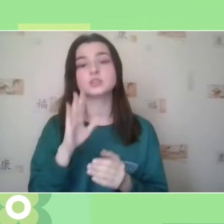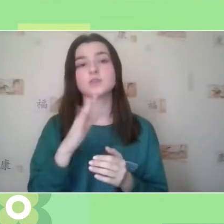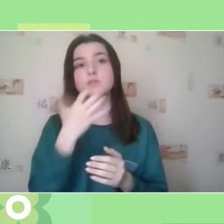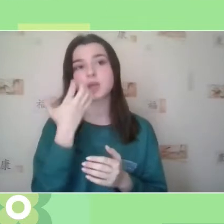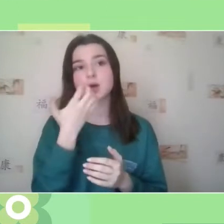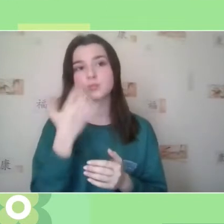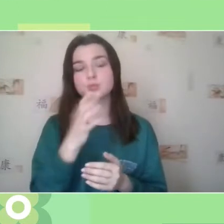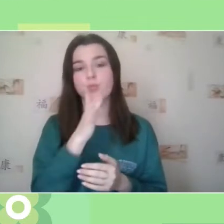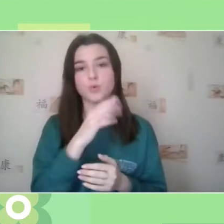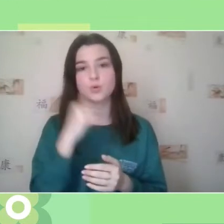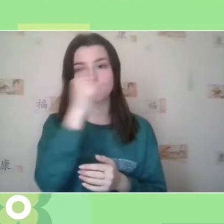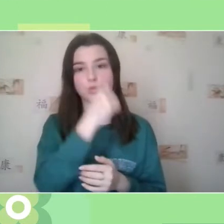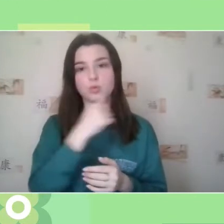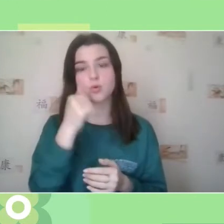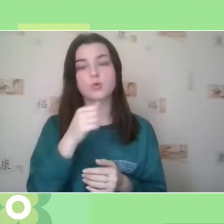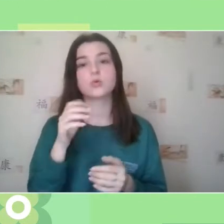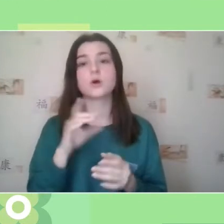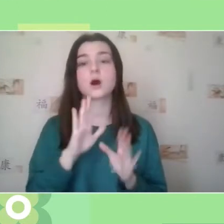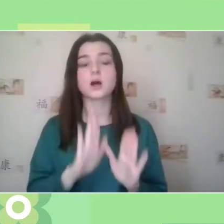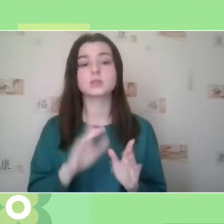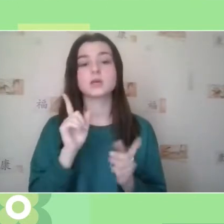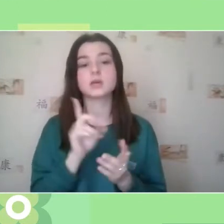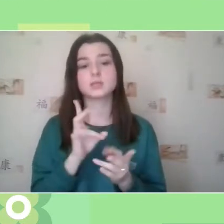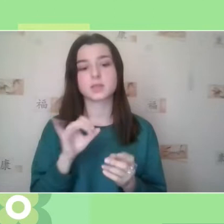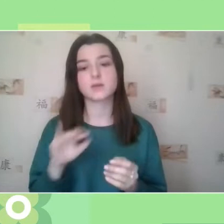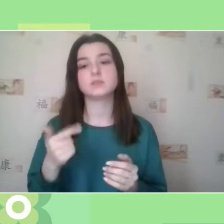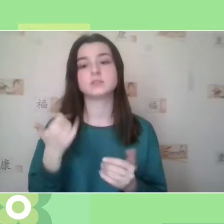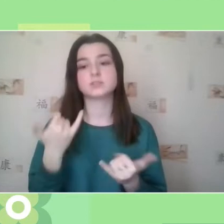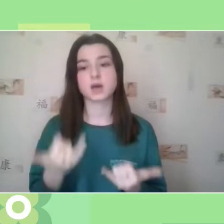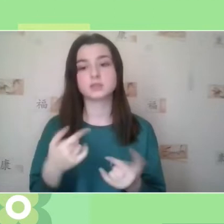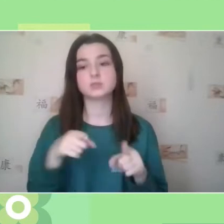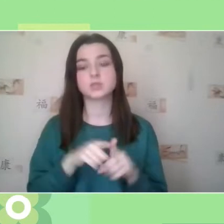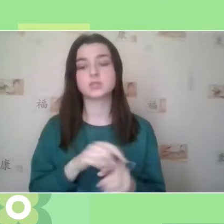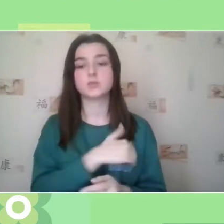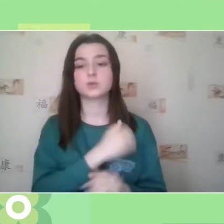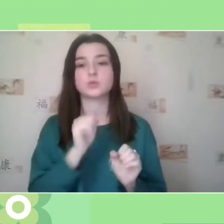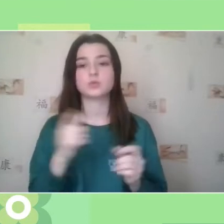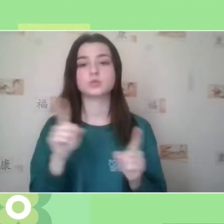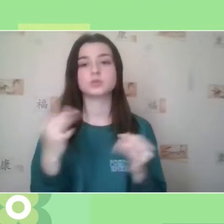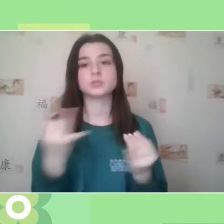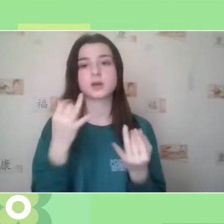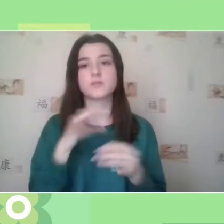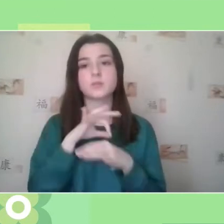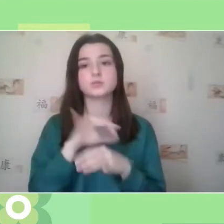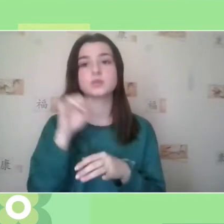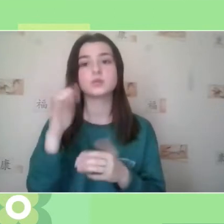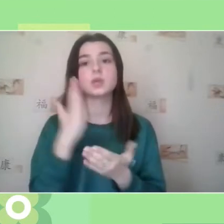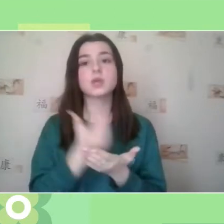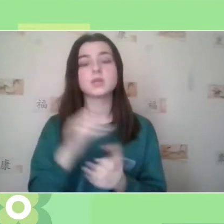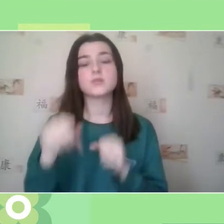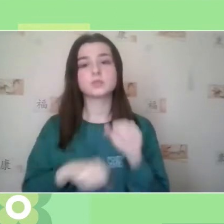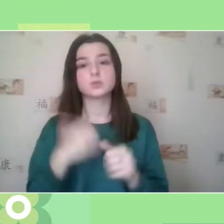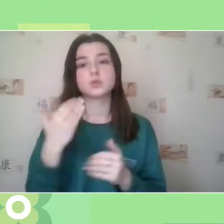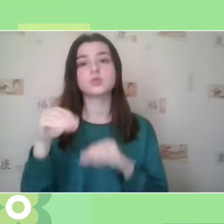зрозуміло. Тим не менш, навіть зараз при плюсовій температурі там можна щось цікаве провести. У нас є, у мене є велосипед, у мого чоловіка